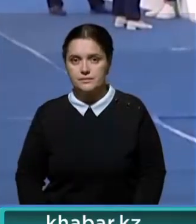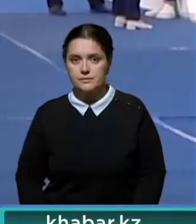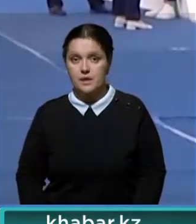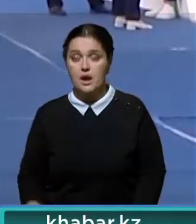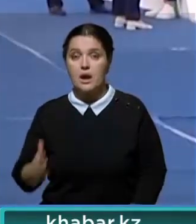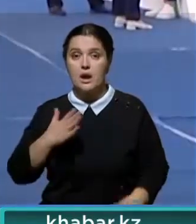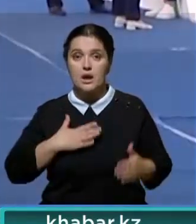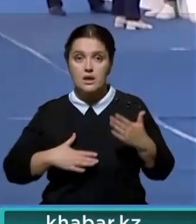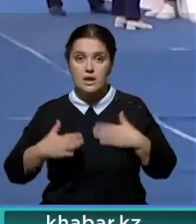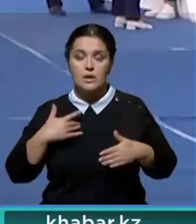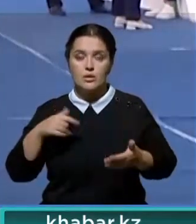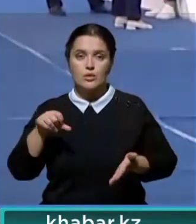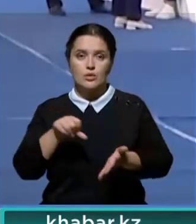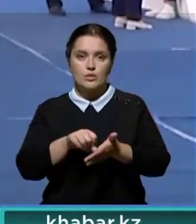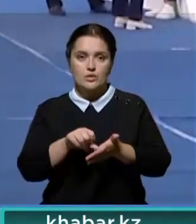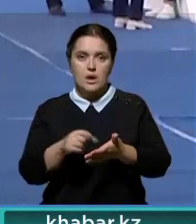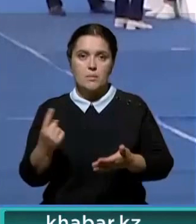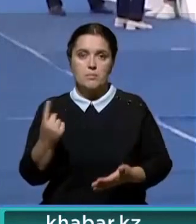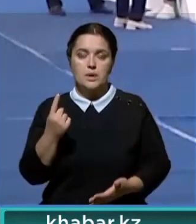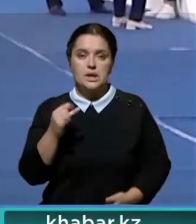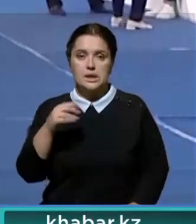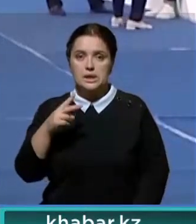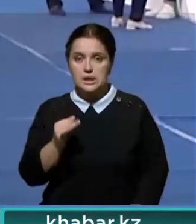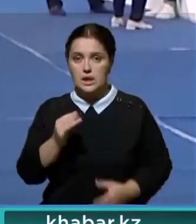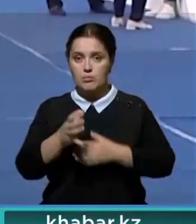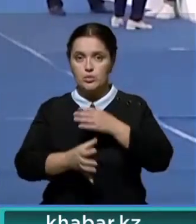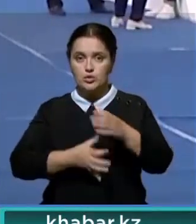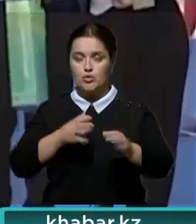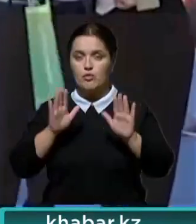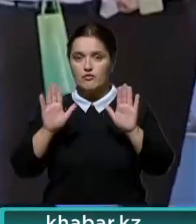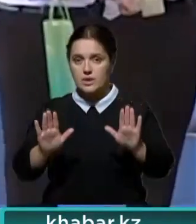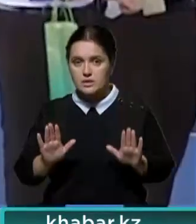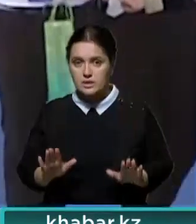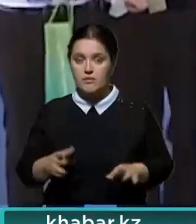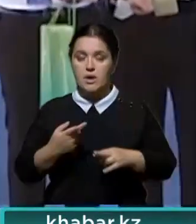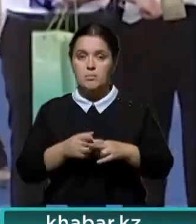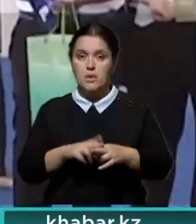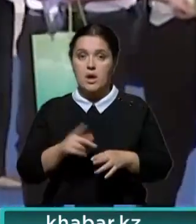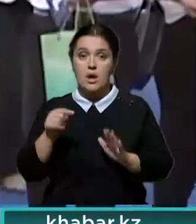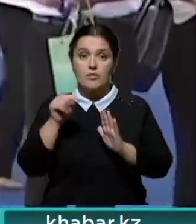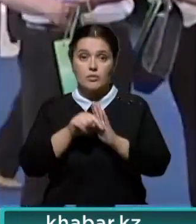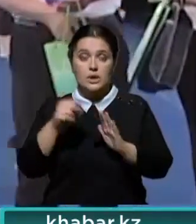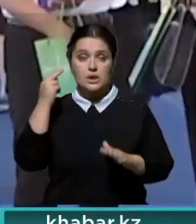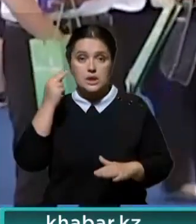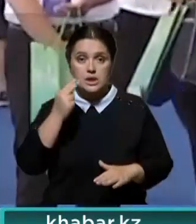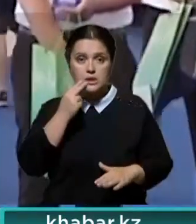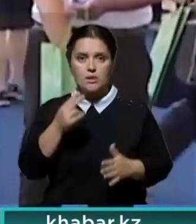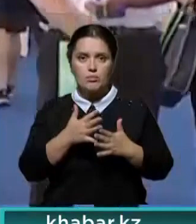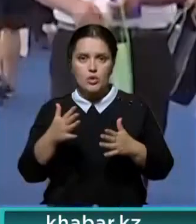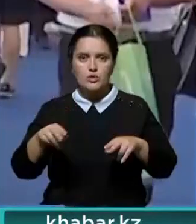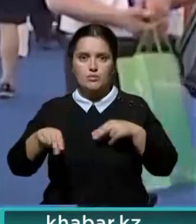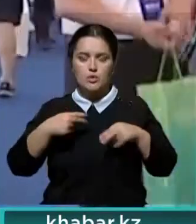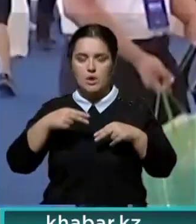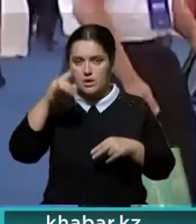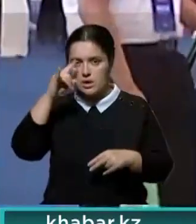Мы рады, что стали участниками первой Илийской международной выставки. Хочу отметить, что во внутреннем Китае большой спрос на